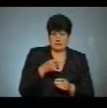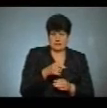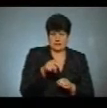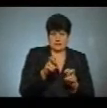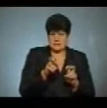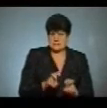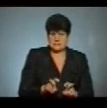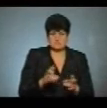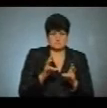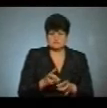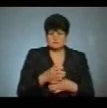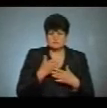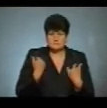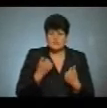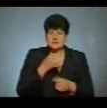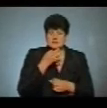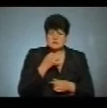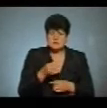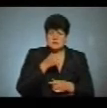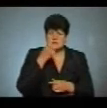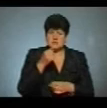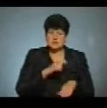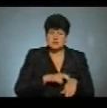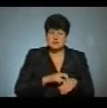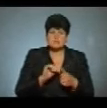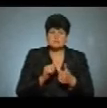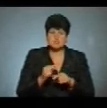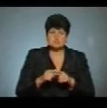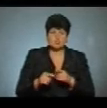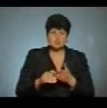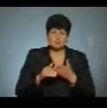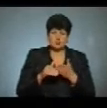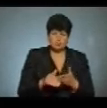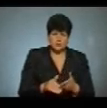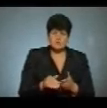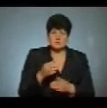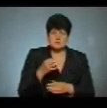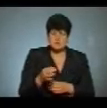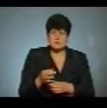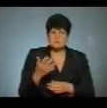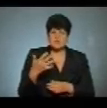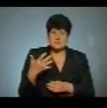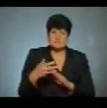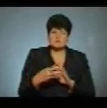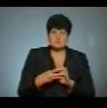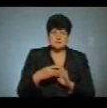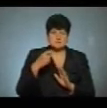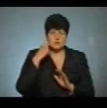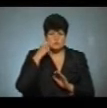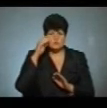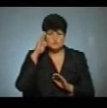не травмувалась. Як повідомила старша лікарка зміни швидкої допомоги Вікторія Андріуці, 58-річного